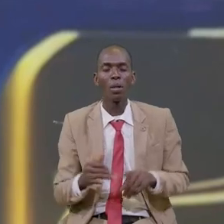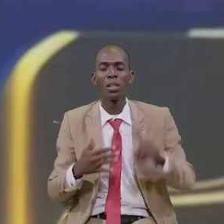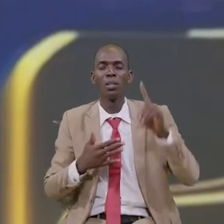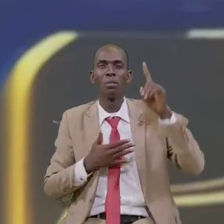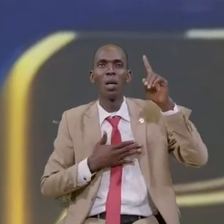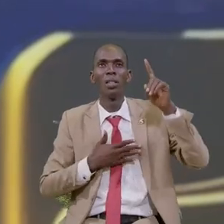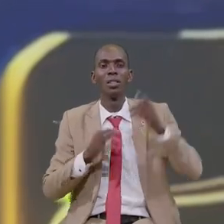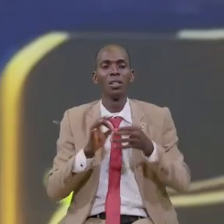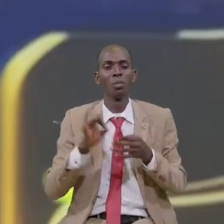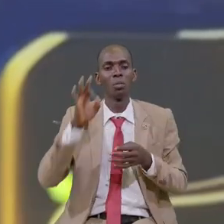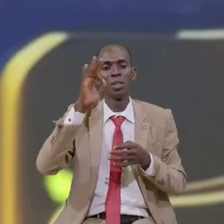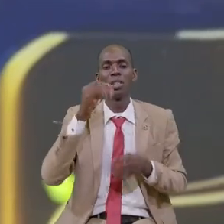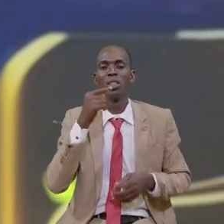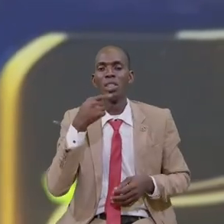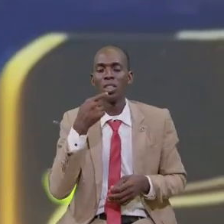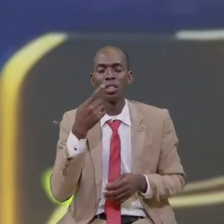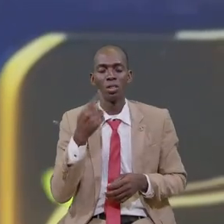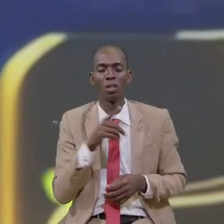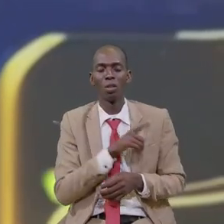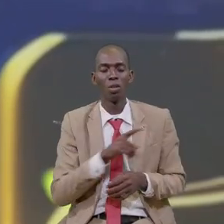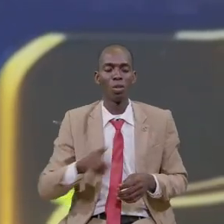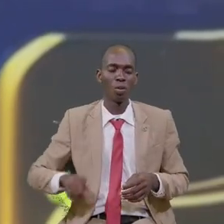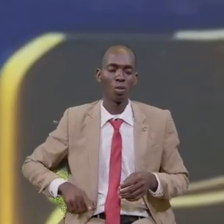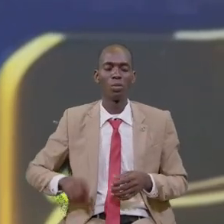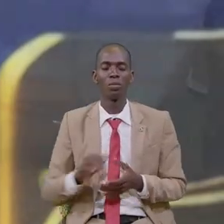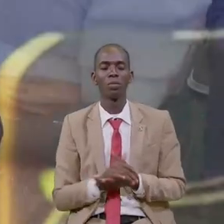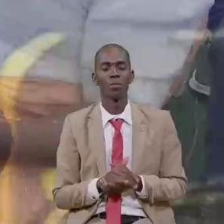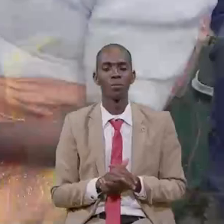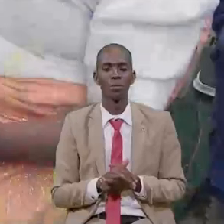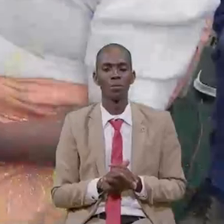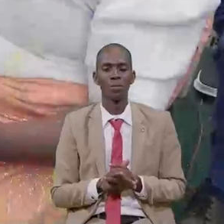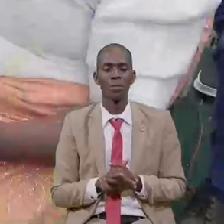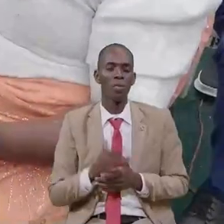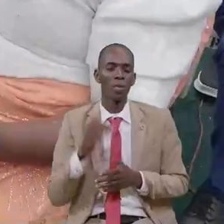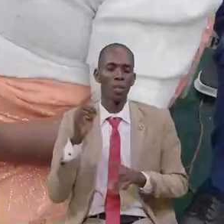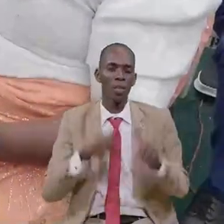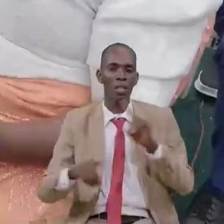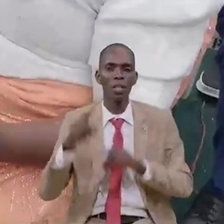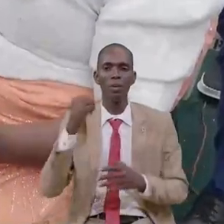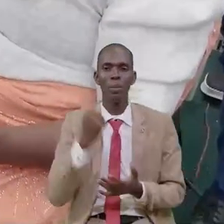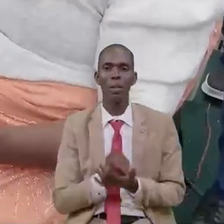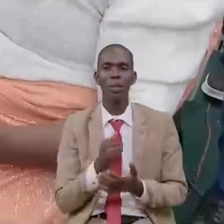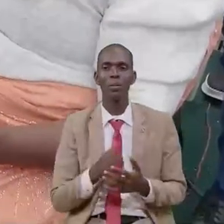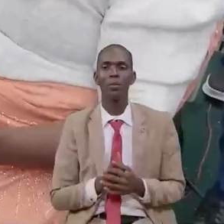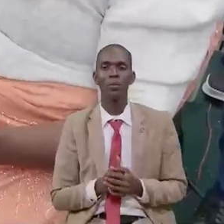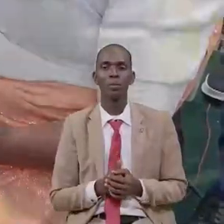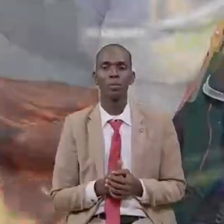dit l'Éternel des armées. Donnez-moi un amen avant que je n'explique.